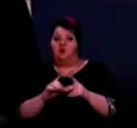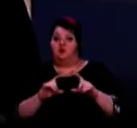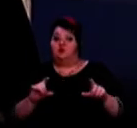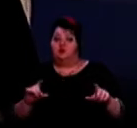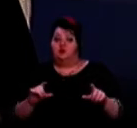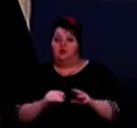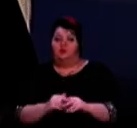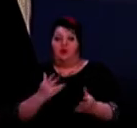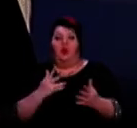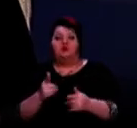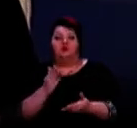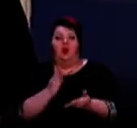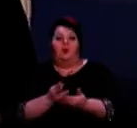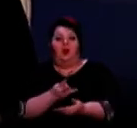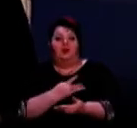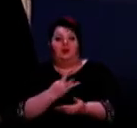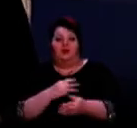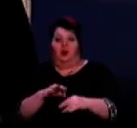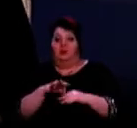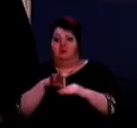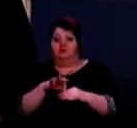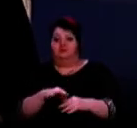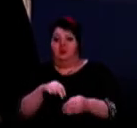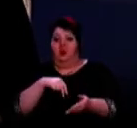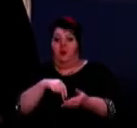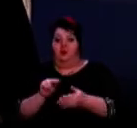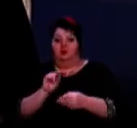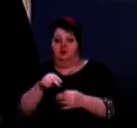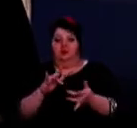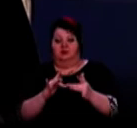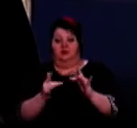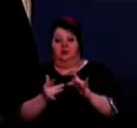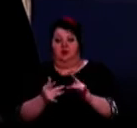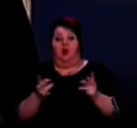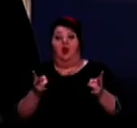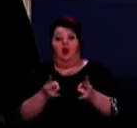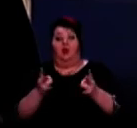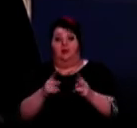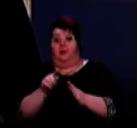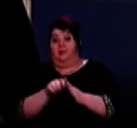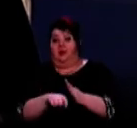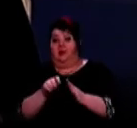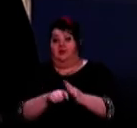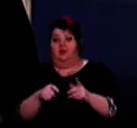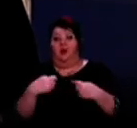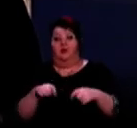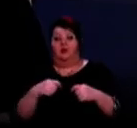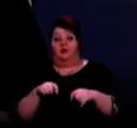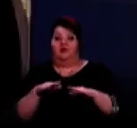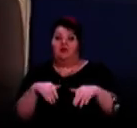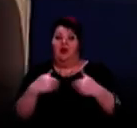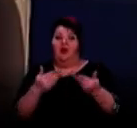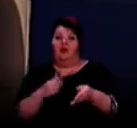Якщо ви маєте намір здійснити покупку через інтернет, перевірте, чи працює продавець у рамках чинного законодавства, радить виконуючий